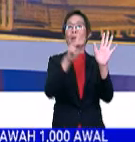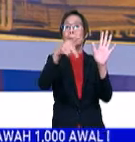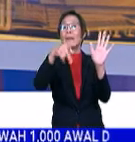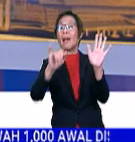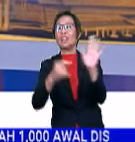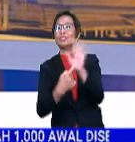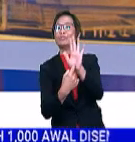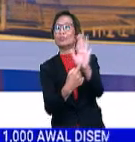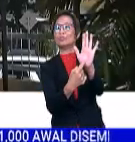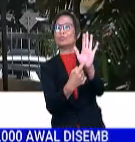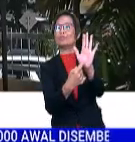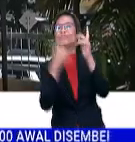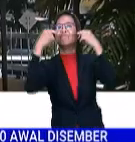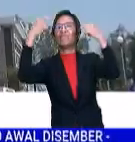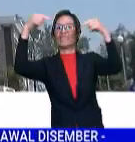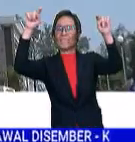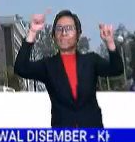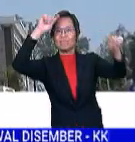ditetapkan.